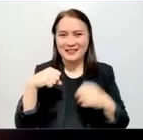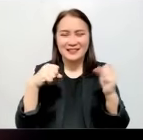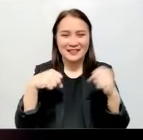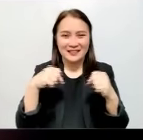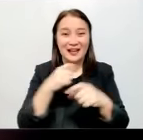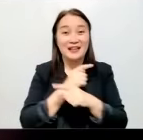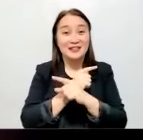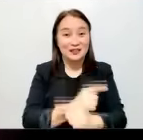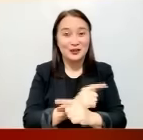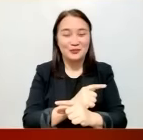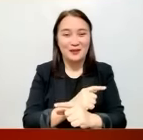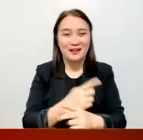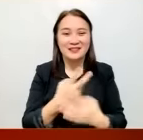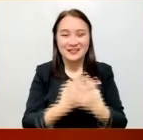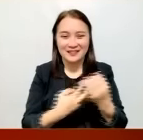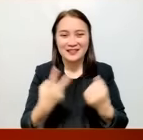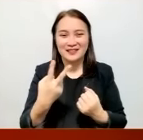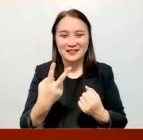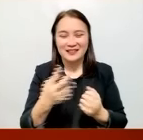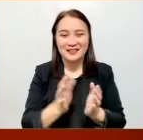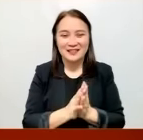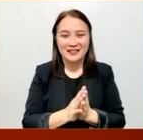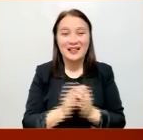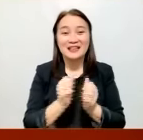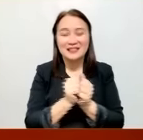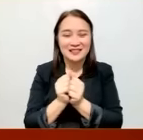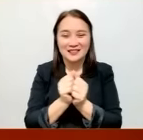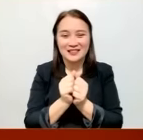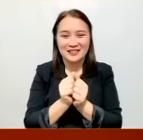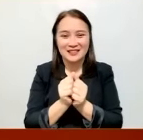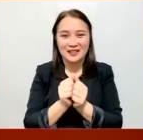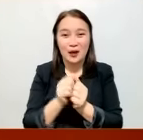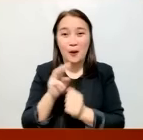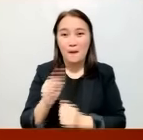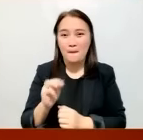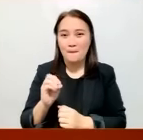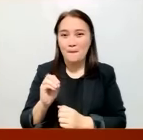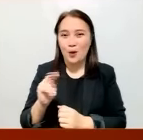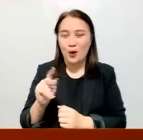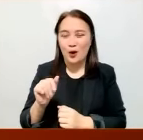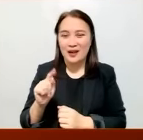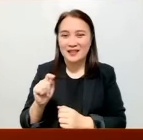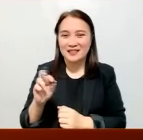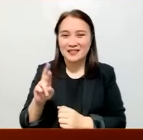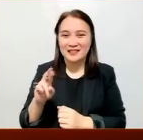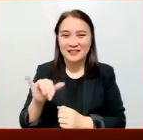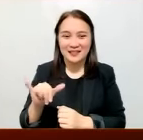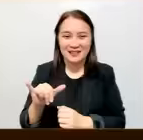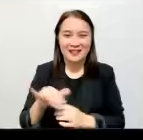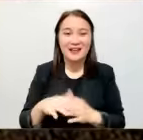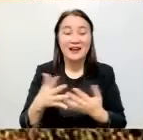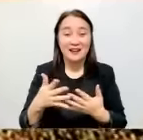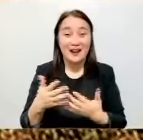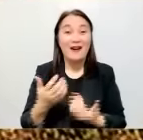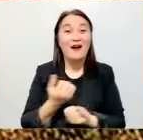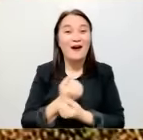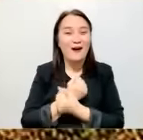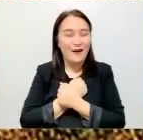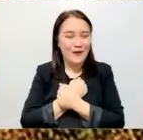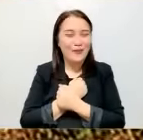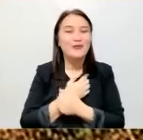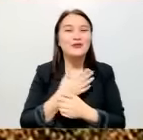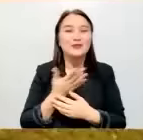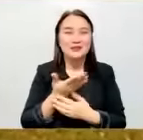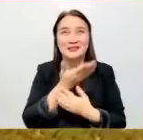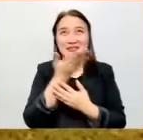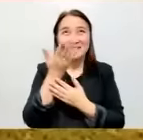at Susan Kadak sakay sa balloon na hugis monasteryo. Literal na love is in the air. Hindi rin madali